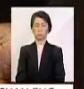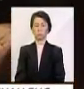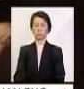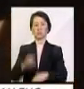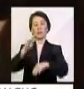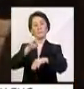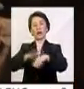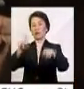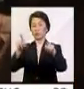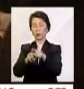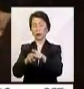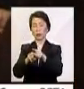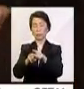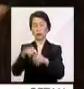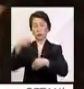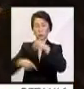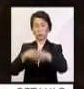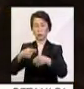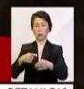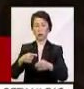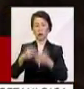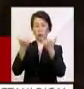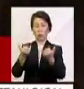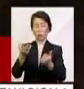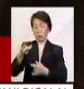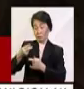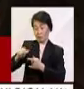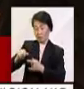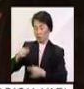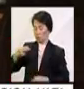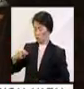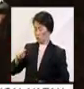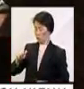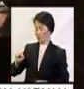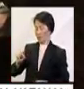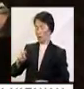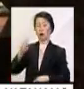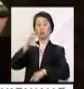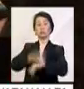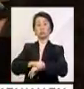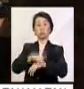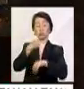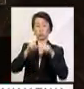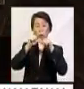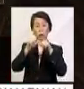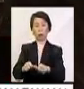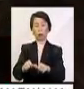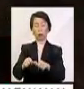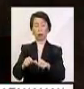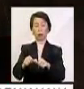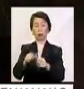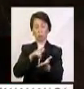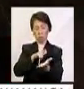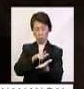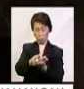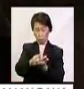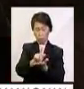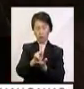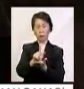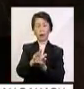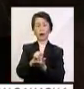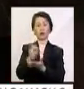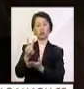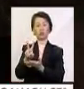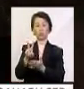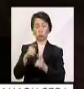Pada masa sama mengulas mengenai warga Syria Hassan Al-Kontar yang ditahan kerana tinggal di lapangan terbang antarabangsa Kuala Lumpur 2